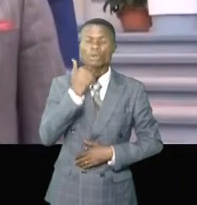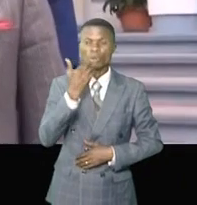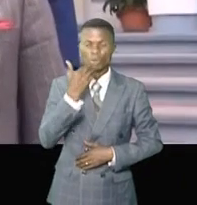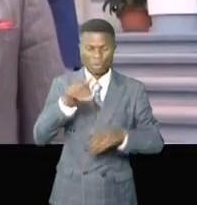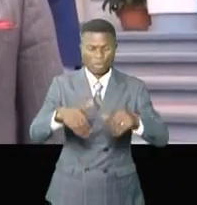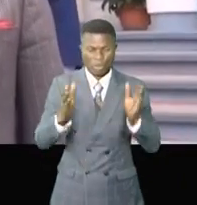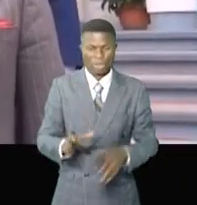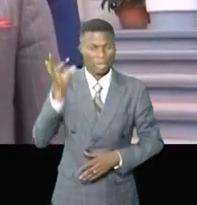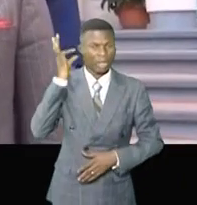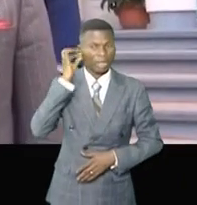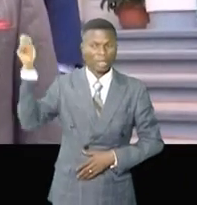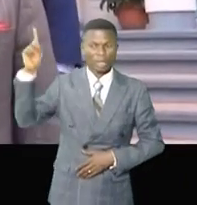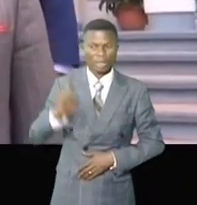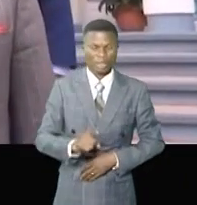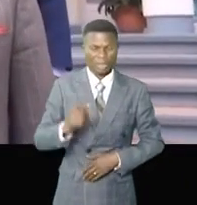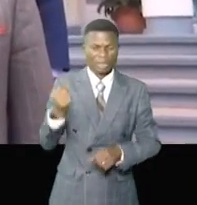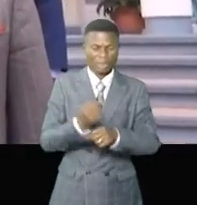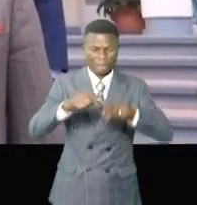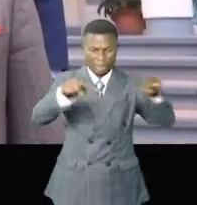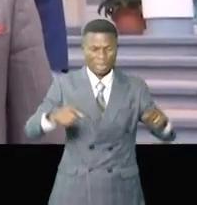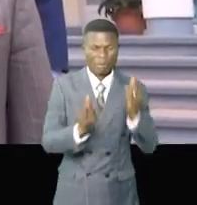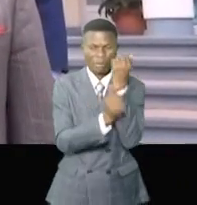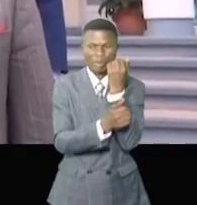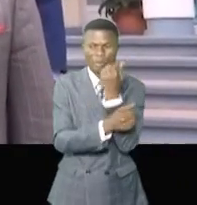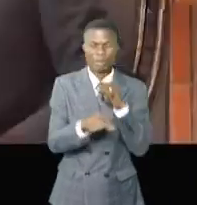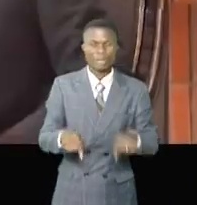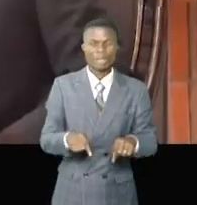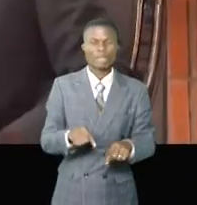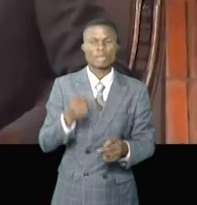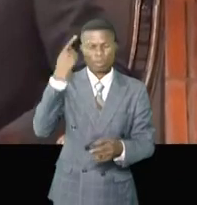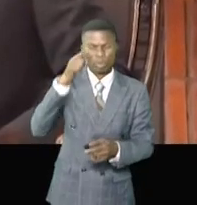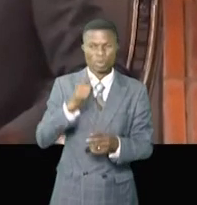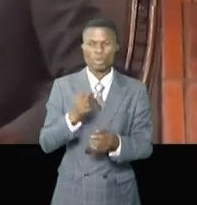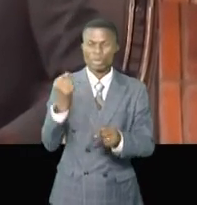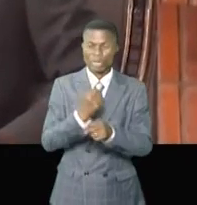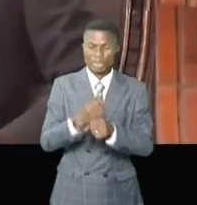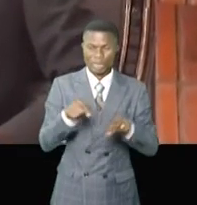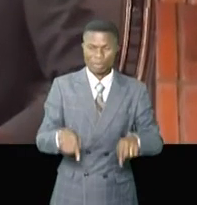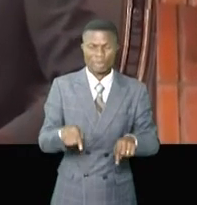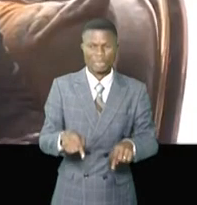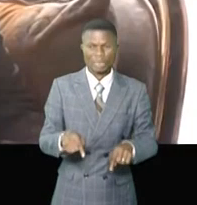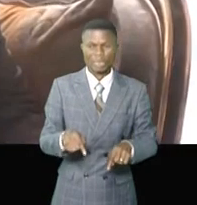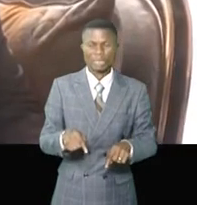agriculteurs kenyans puissent venir et faire des fermes de maïs ici pour qu'enfin ils produisent aussi